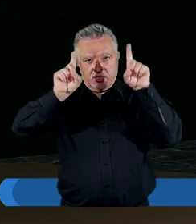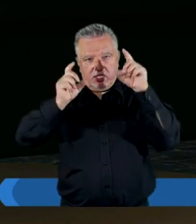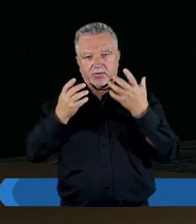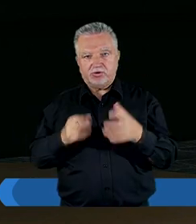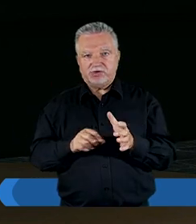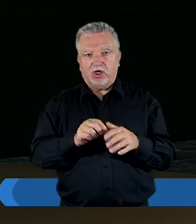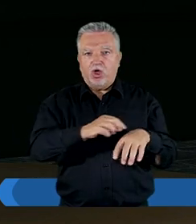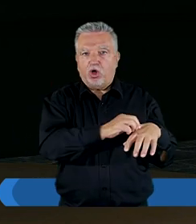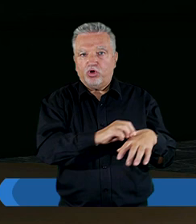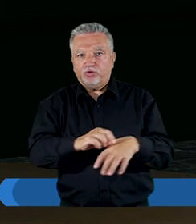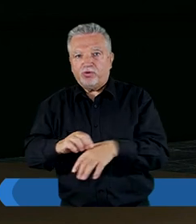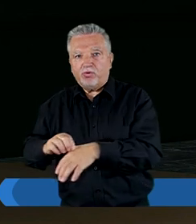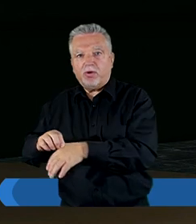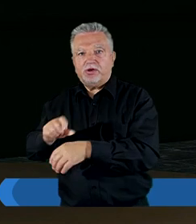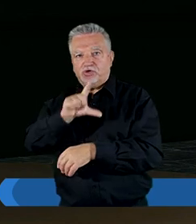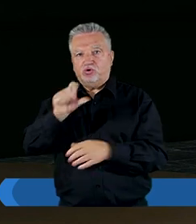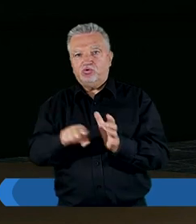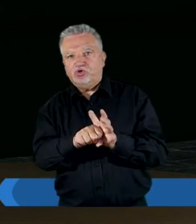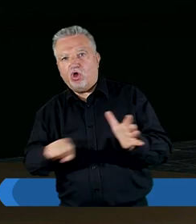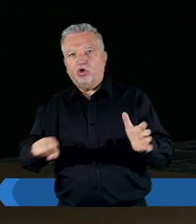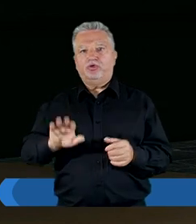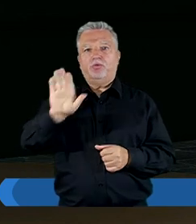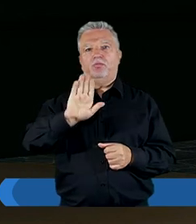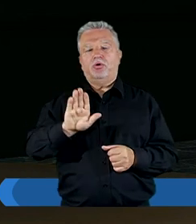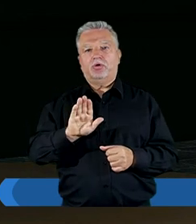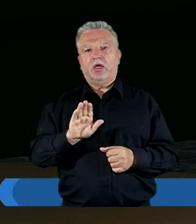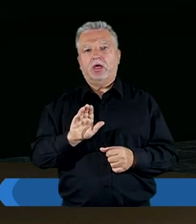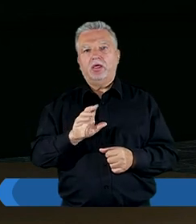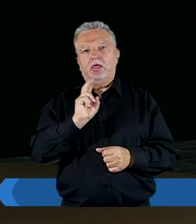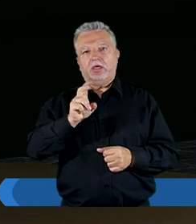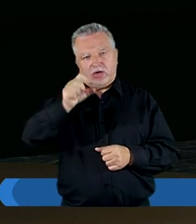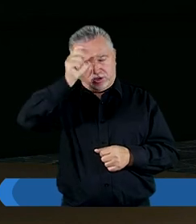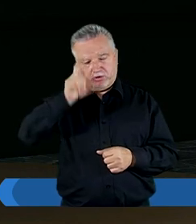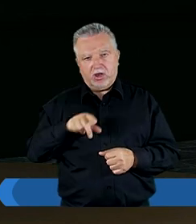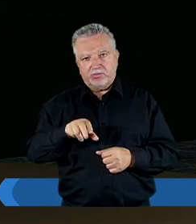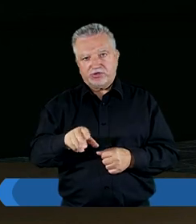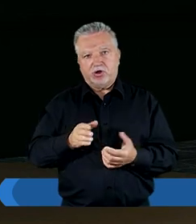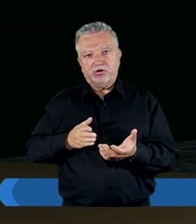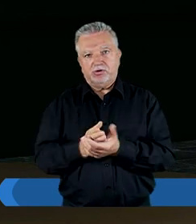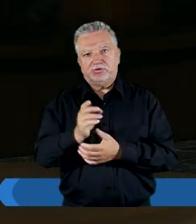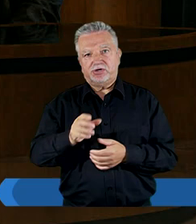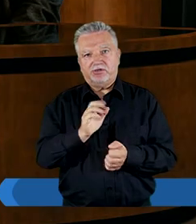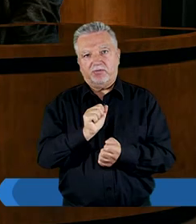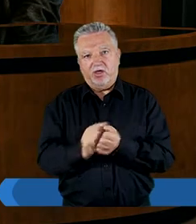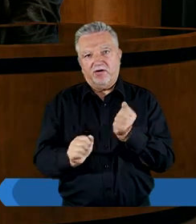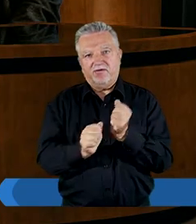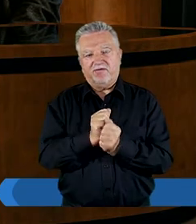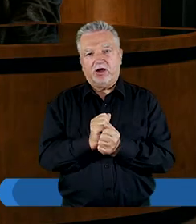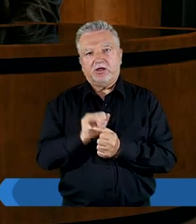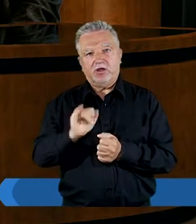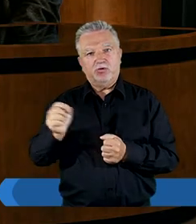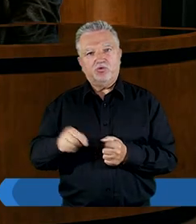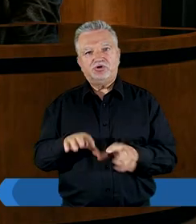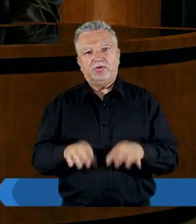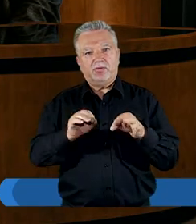od Ewy, od Adama, tak każdy człowiek potem przechodzi przez tą walkę i ma wybór: Bóg albo